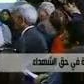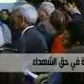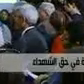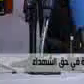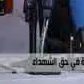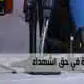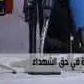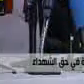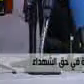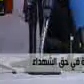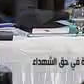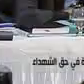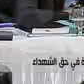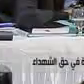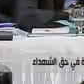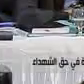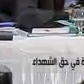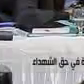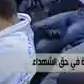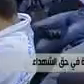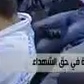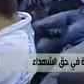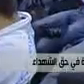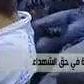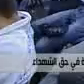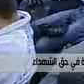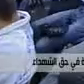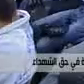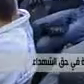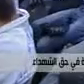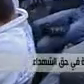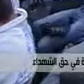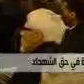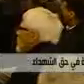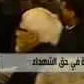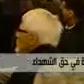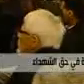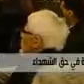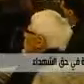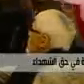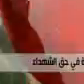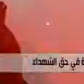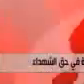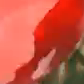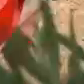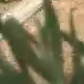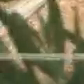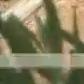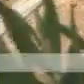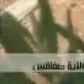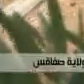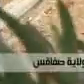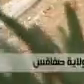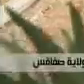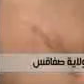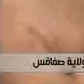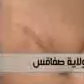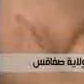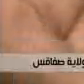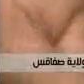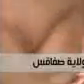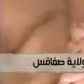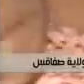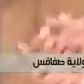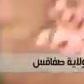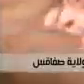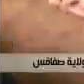الثورة وجرحاها تصف الأحكام الصادرة عن محكمة الاستئناف العسكرية بالجريمة في حق الشهداء. بذور مستوردة تسبب